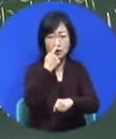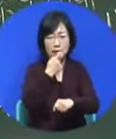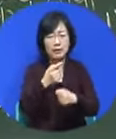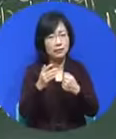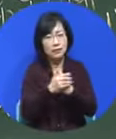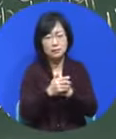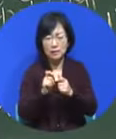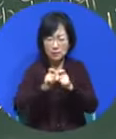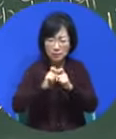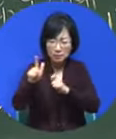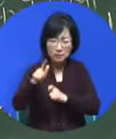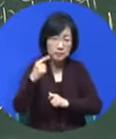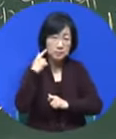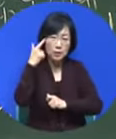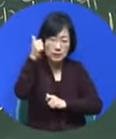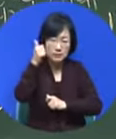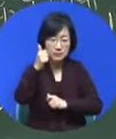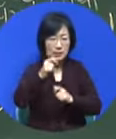굉장히